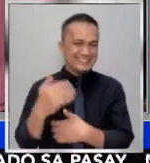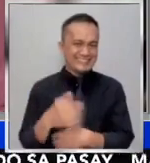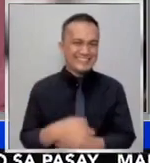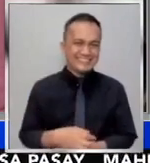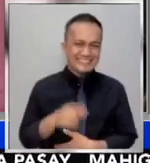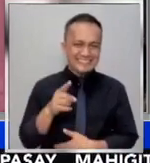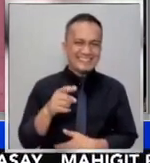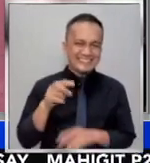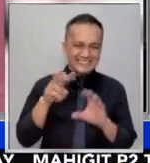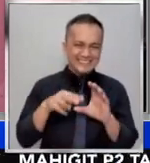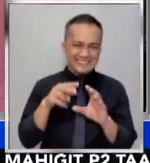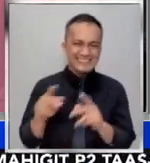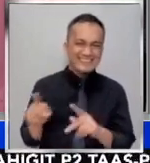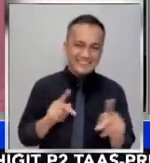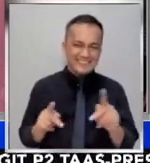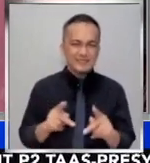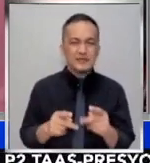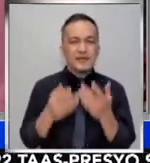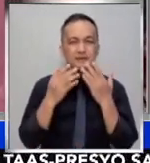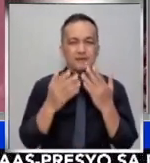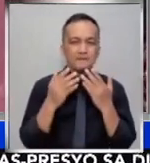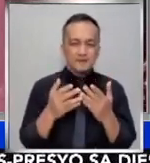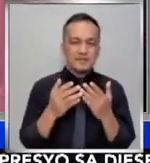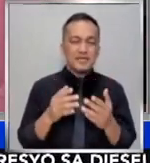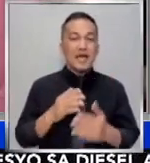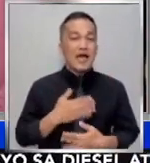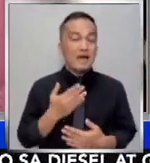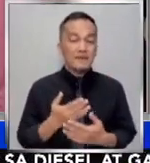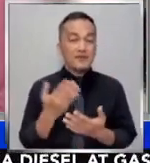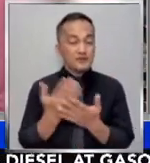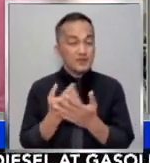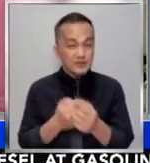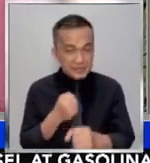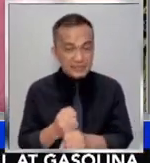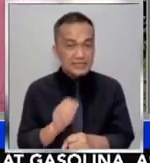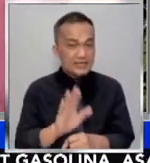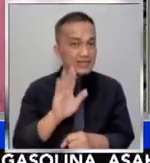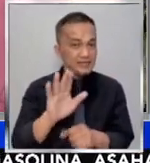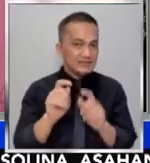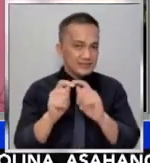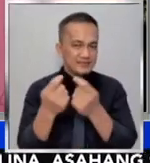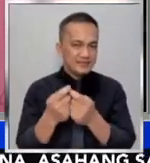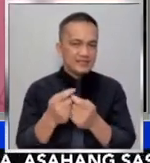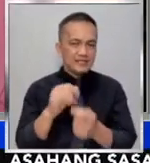video ng performance. Maraming salamat sa'yo. Happy New Year sa'yo at sa iyong team, JP Soriano.